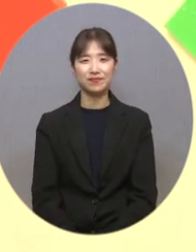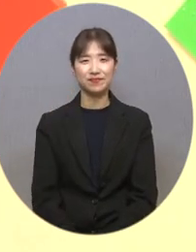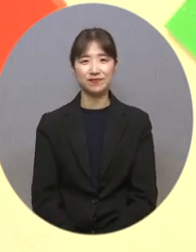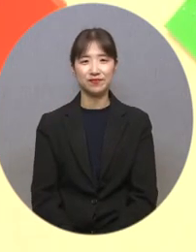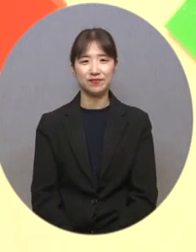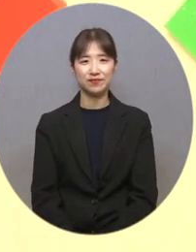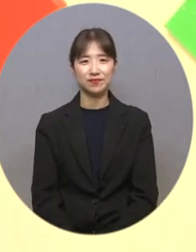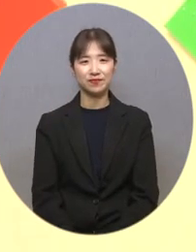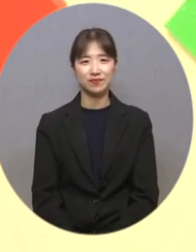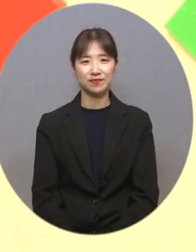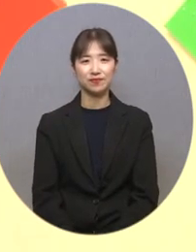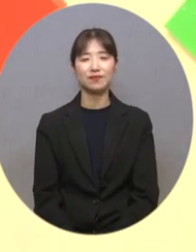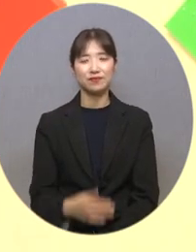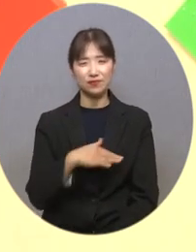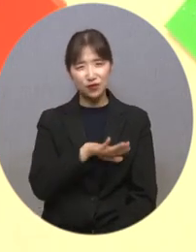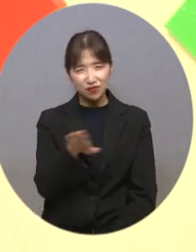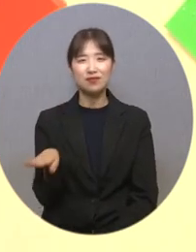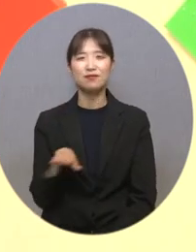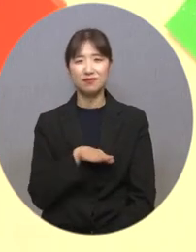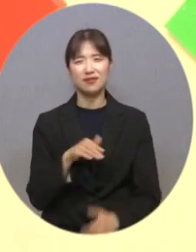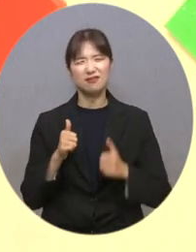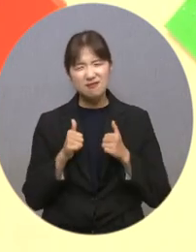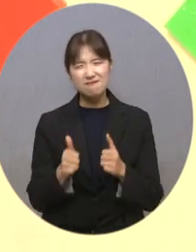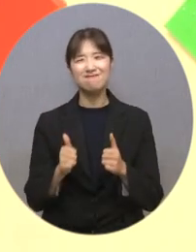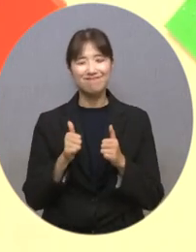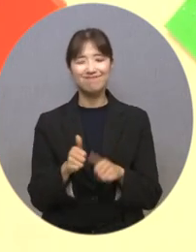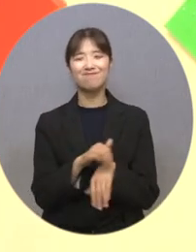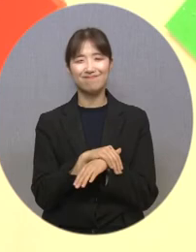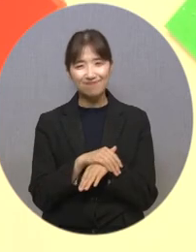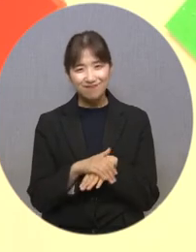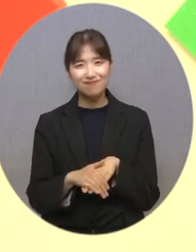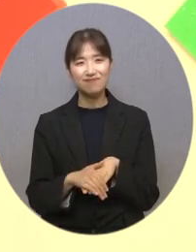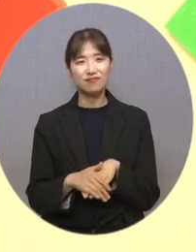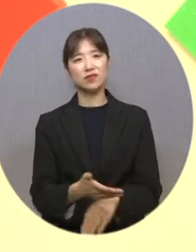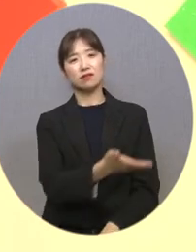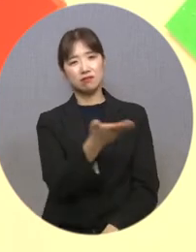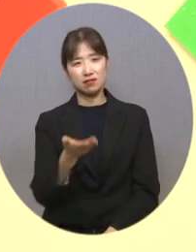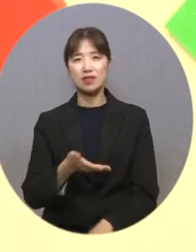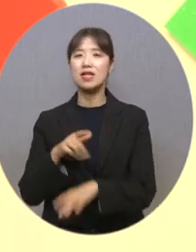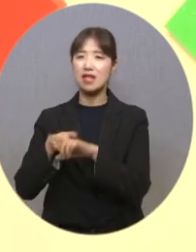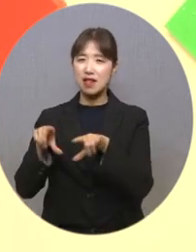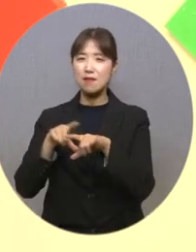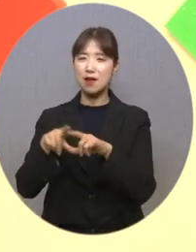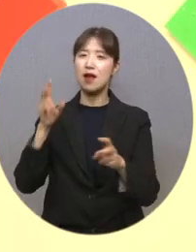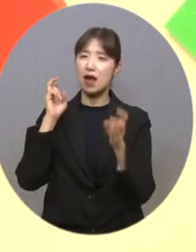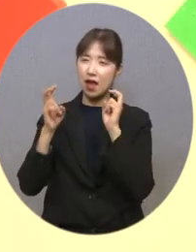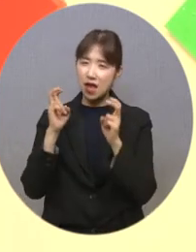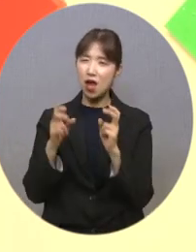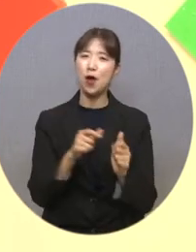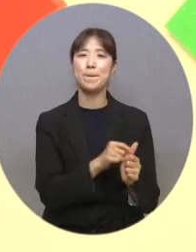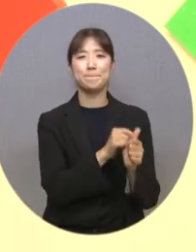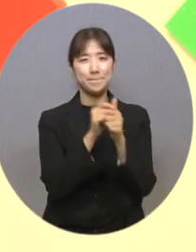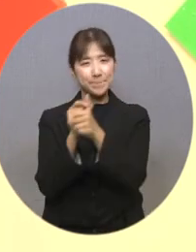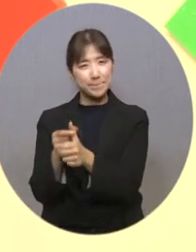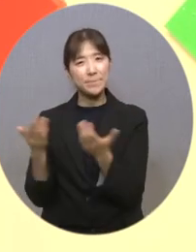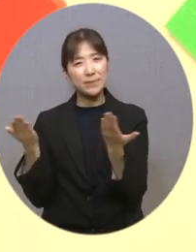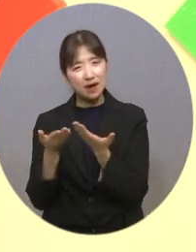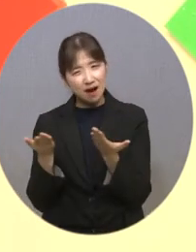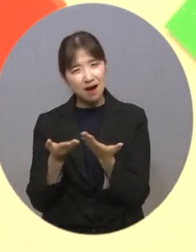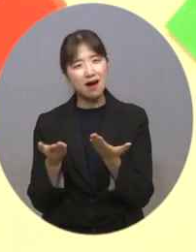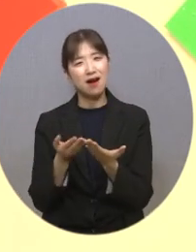그래서 이제 잘, 이런 부분들을 저희가 잘해서 또 그들을 일반 기업으로 이제 시업을 해서